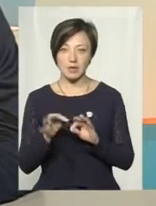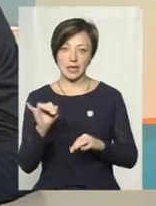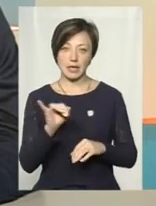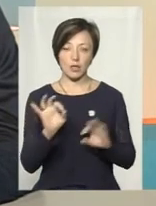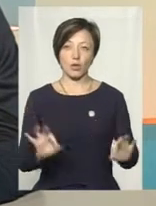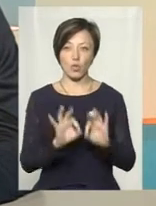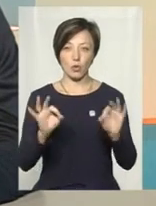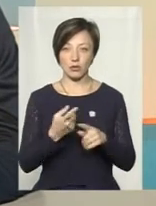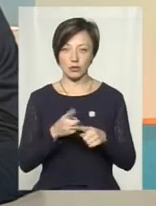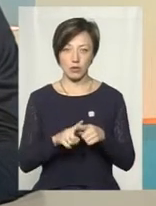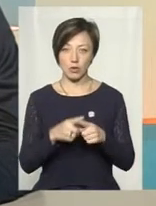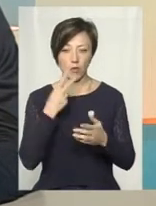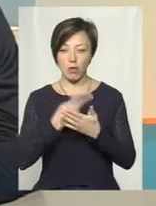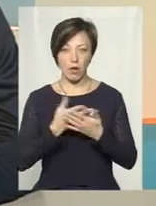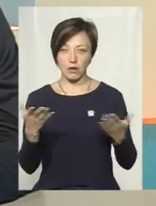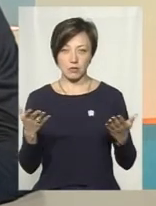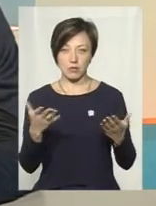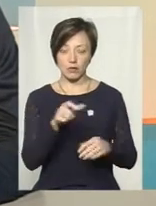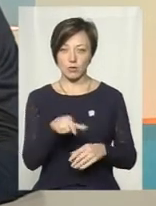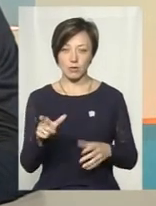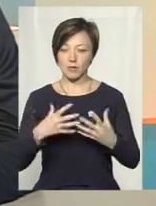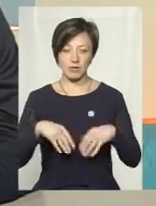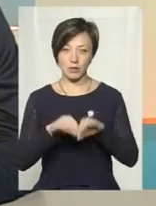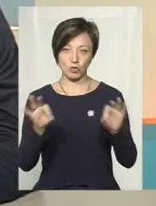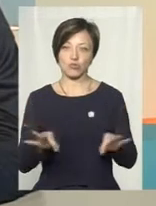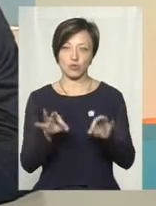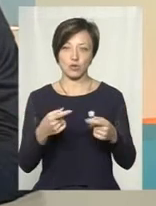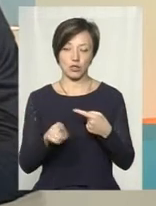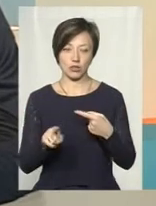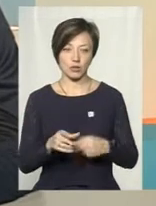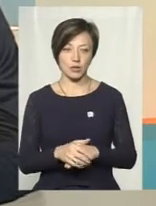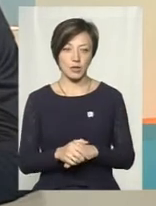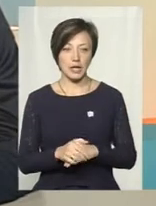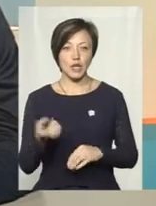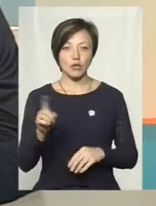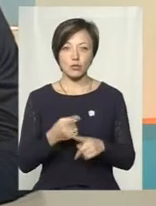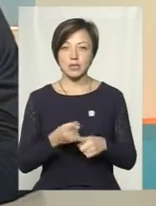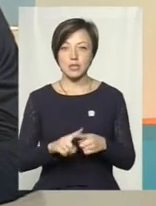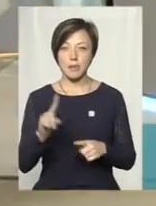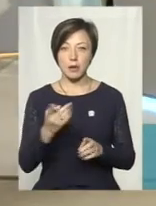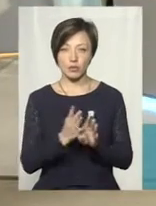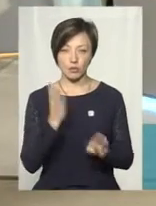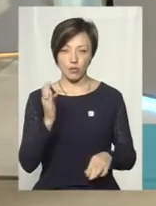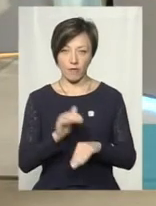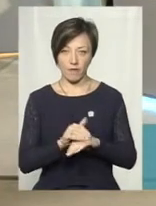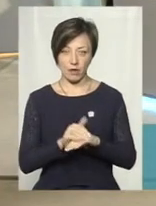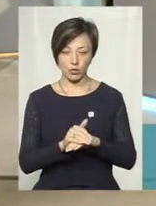І ніколи цього не буде ні показувати ні на людях, ні в сім'ї, ні в чомусь іншому. Тому це є першочерговий